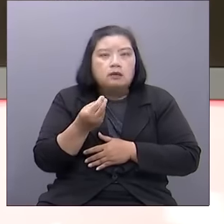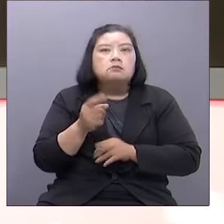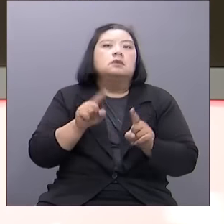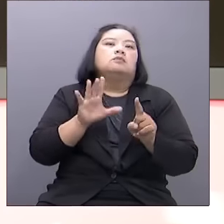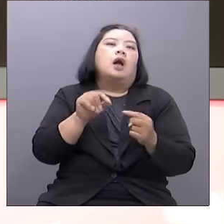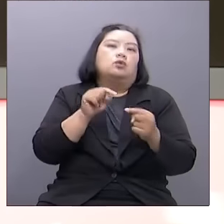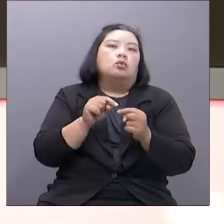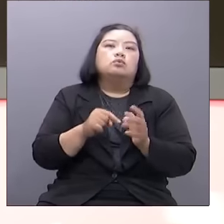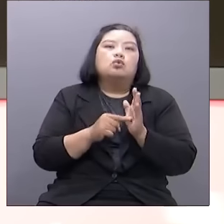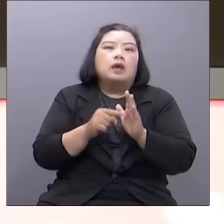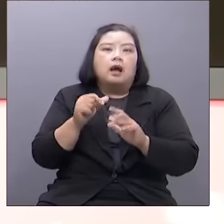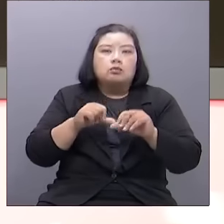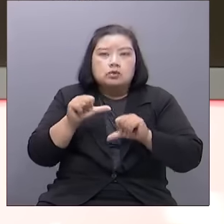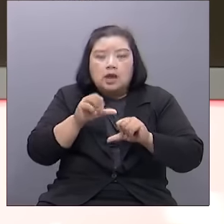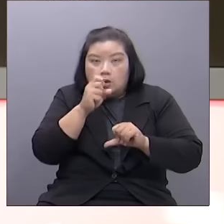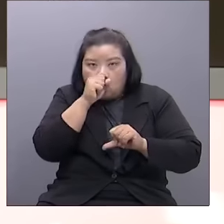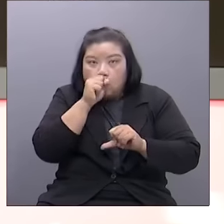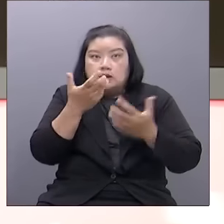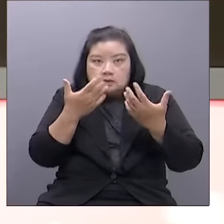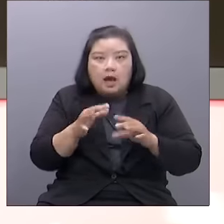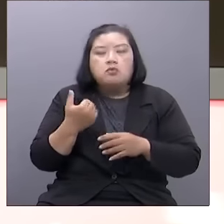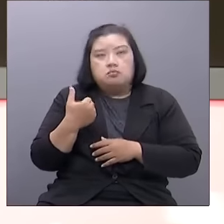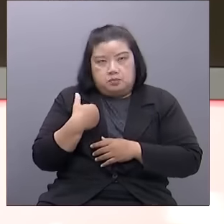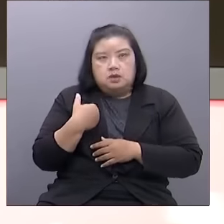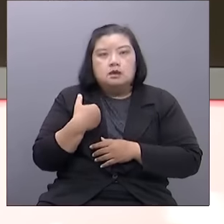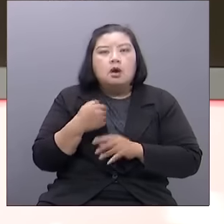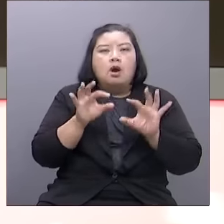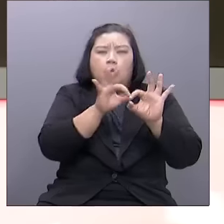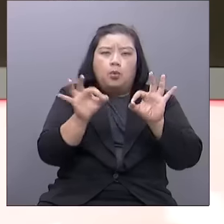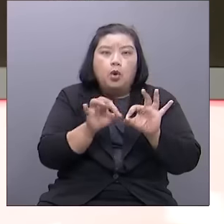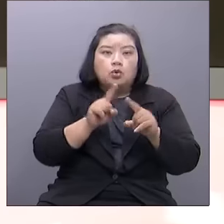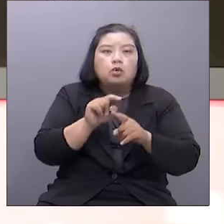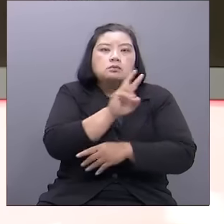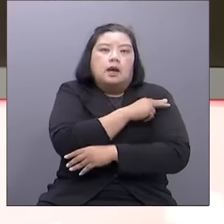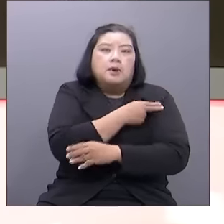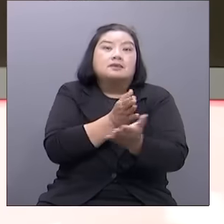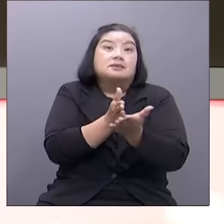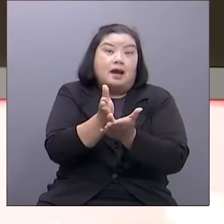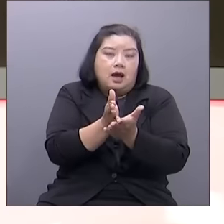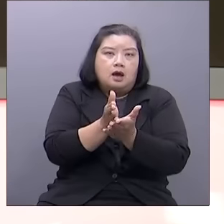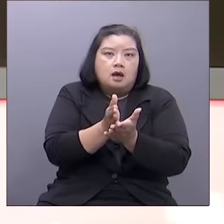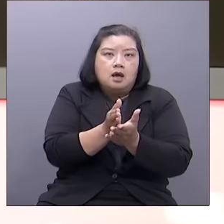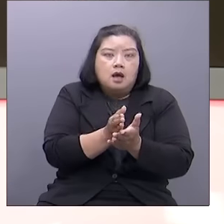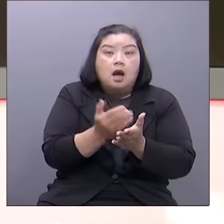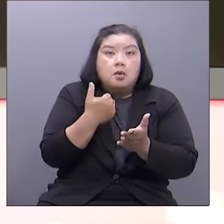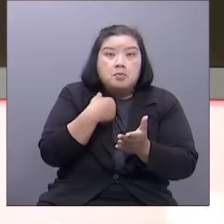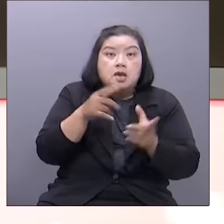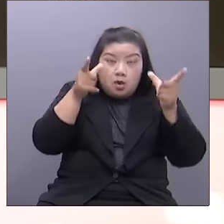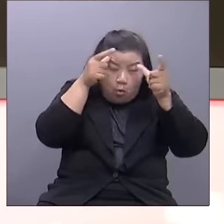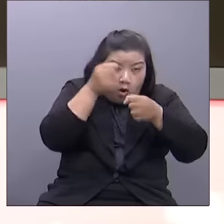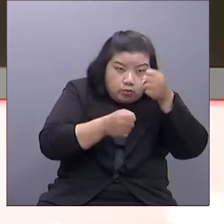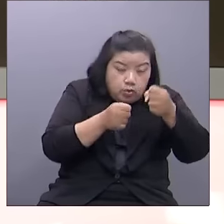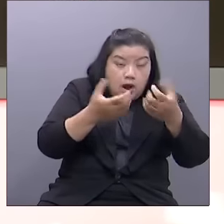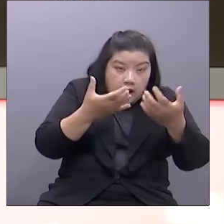จัยที่ตีพิมพ์ในวารสารทางการแพทย์เมื่อวันศุกร์ที่ผ่านมาเขาชี้ว่าการป้อนน้ำนมดิบจากวัวที่ติดเชื้อไข้หวัดนก